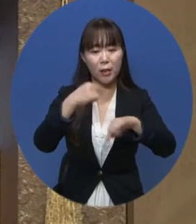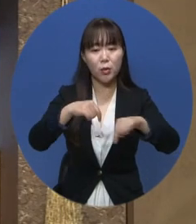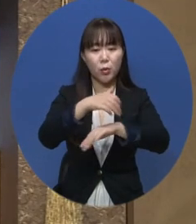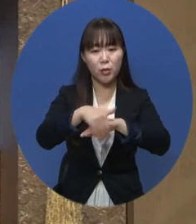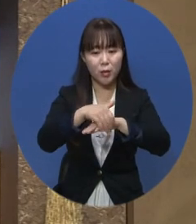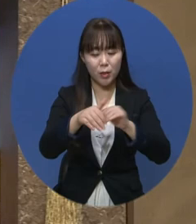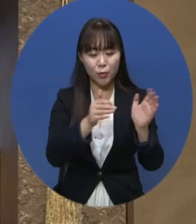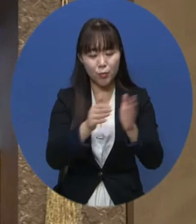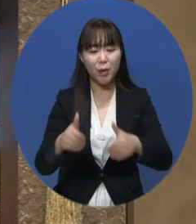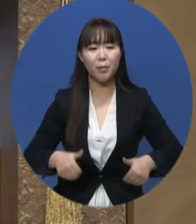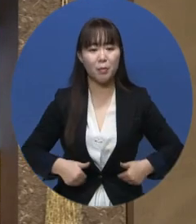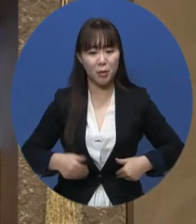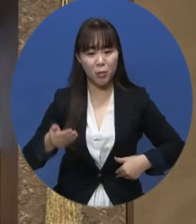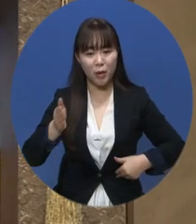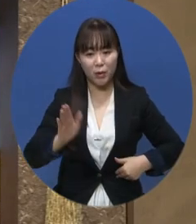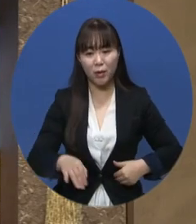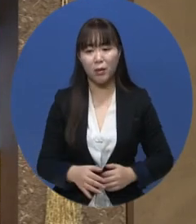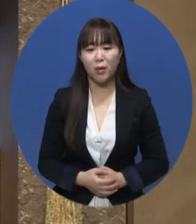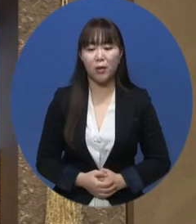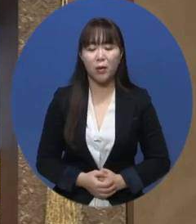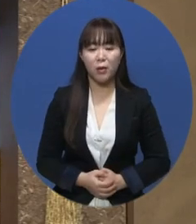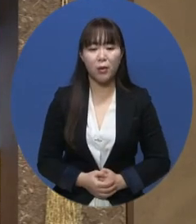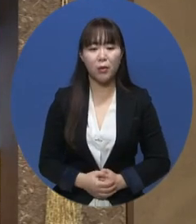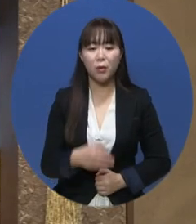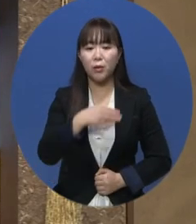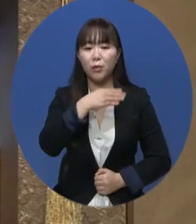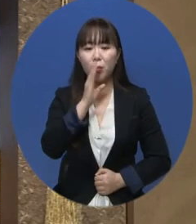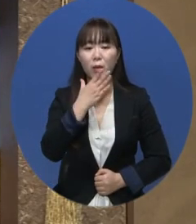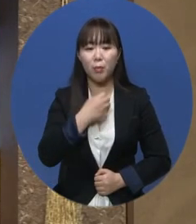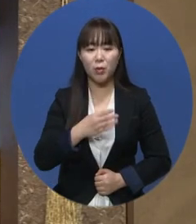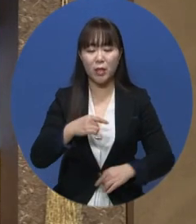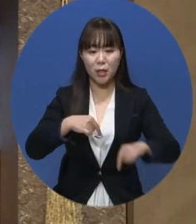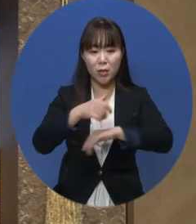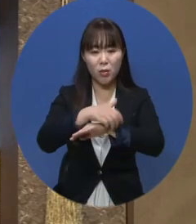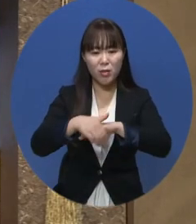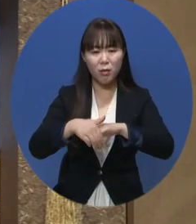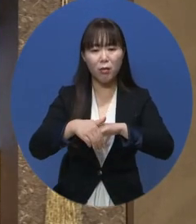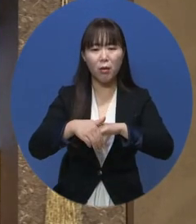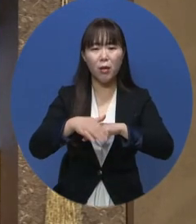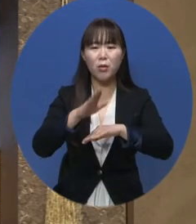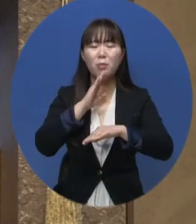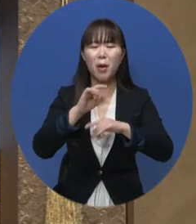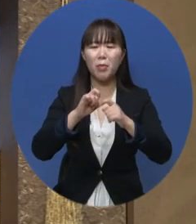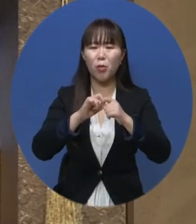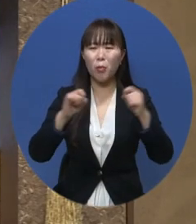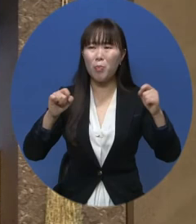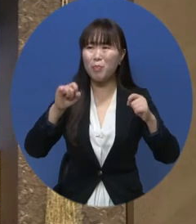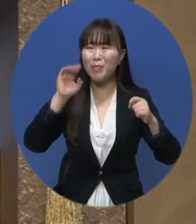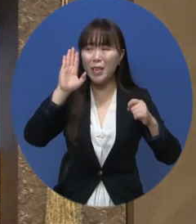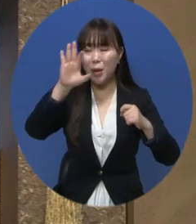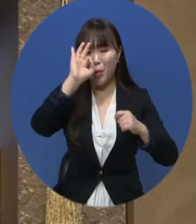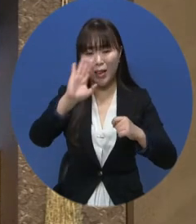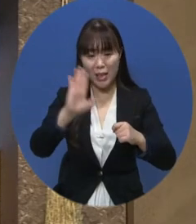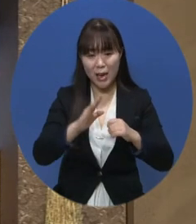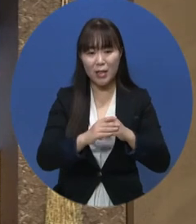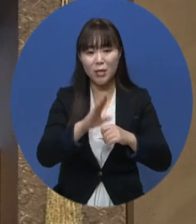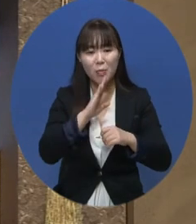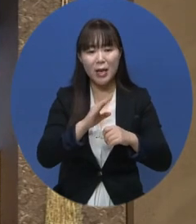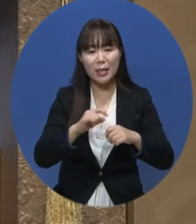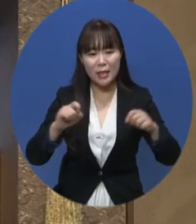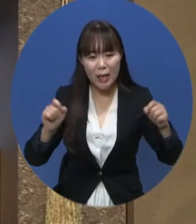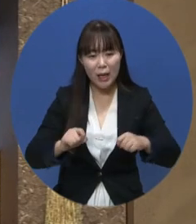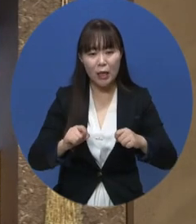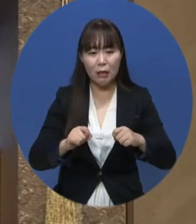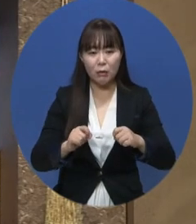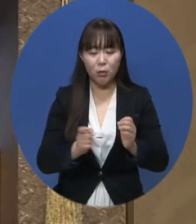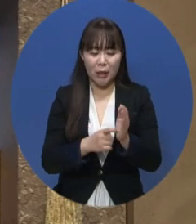잡아야 되는데 우리 노인복지 정책은 그렇게 멀리 볼 건 아니고 네. 단기적으로 이렇게